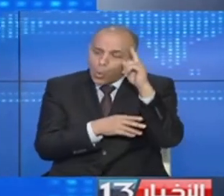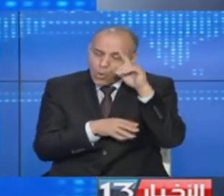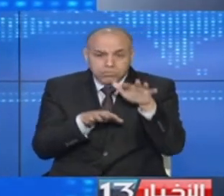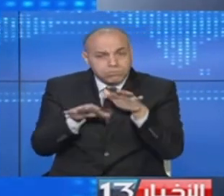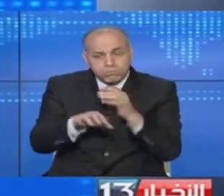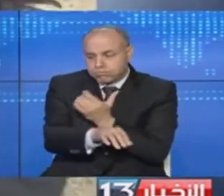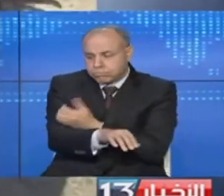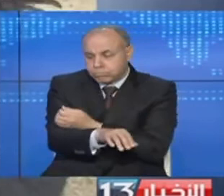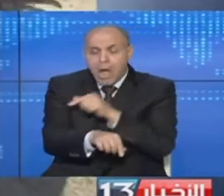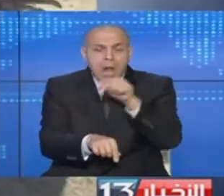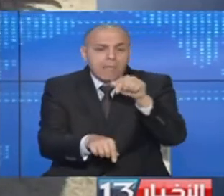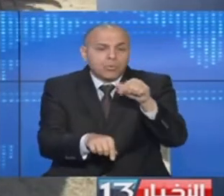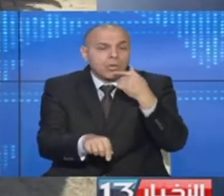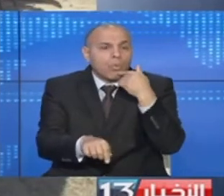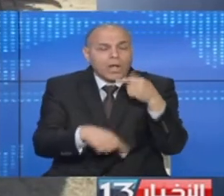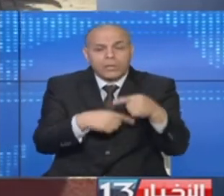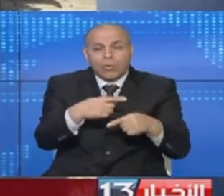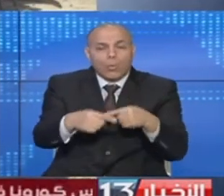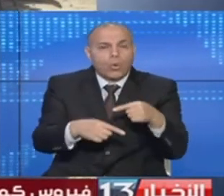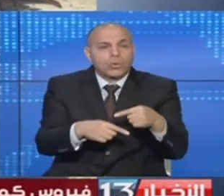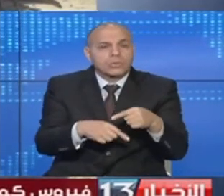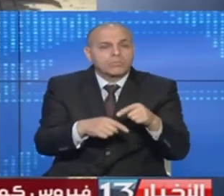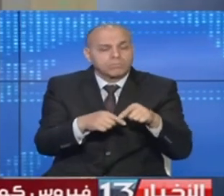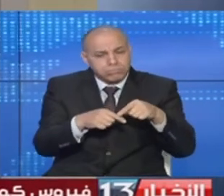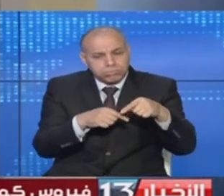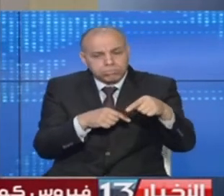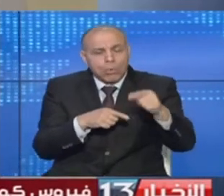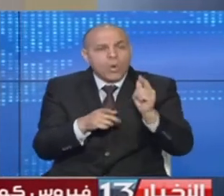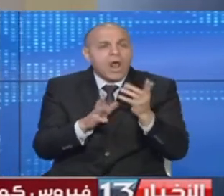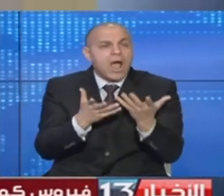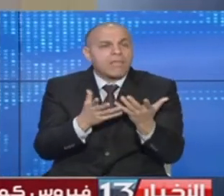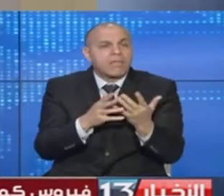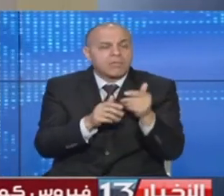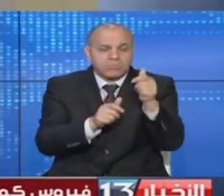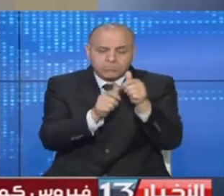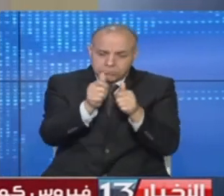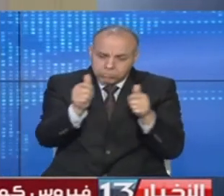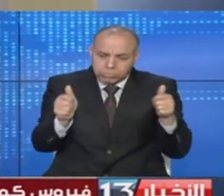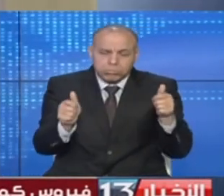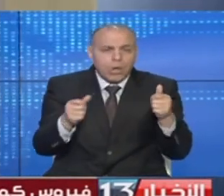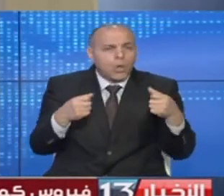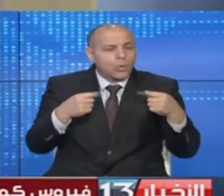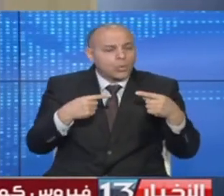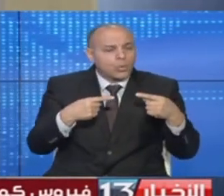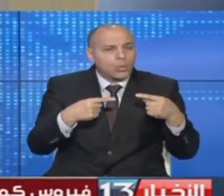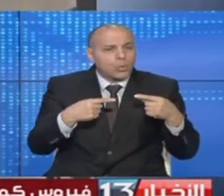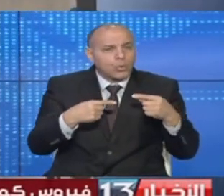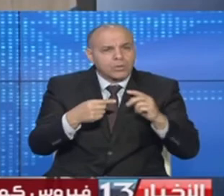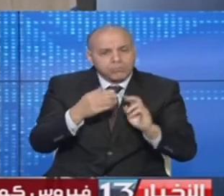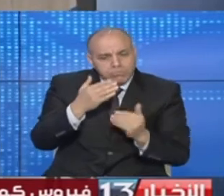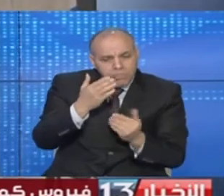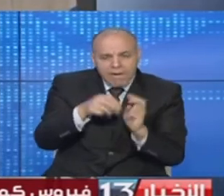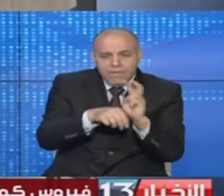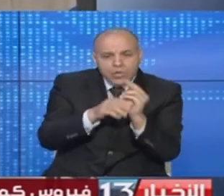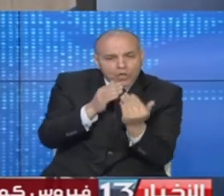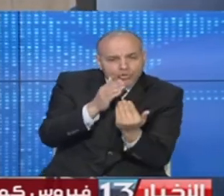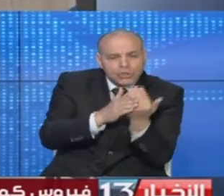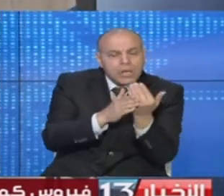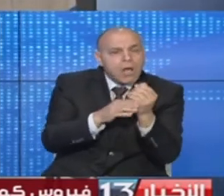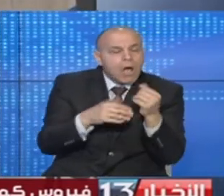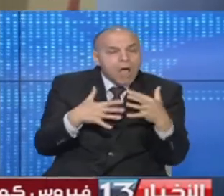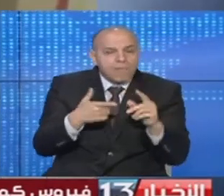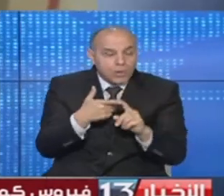لتدبير اللقاحات وتواصل تمديد أو تعيد فرض العزل العام لمكافحة سلالات جديدة